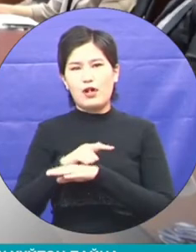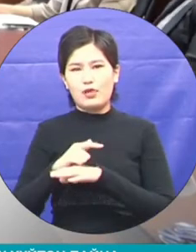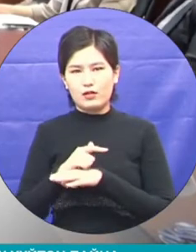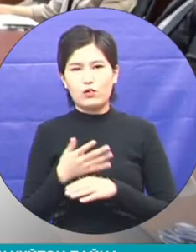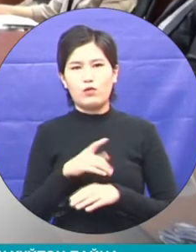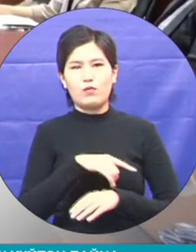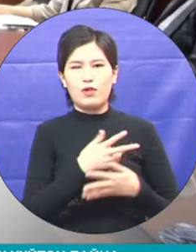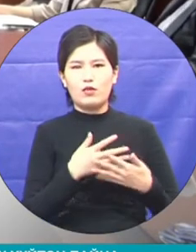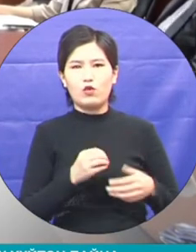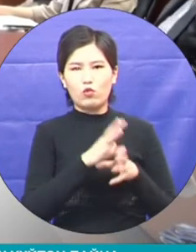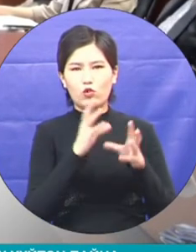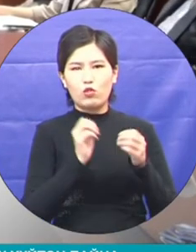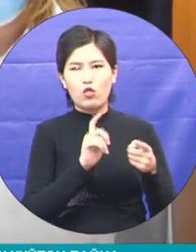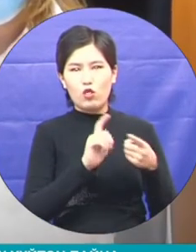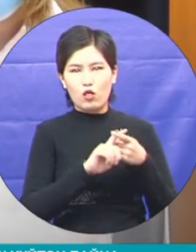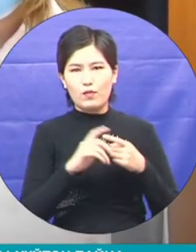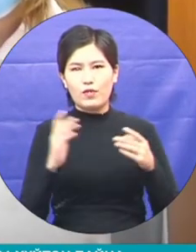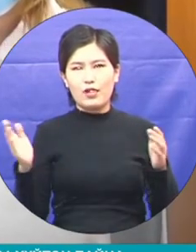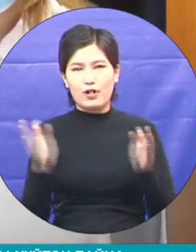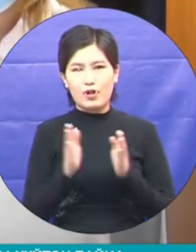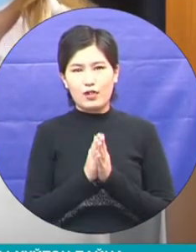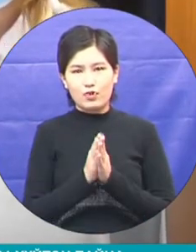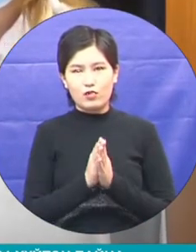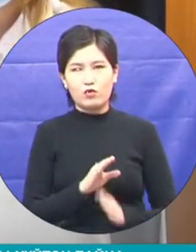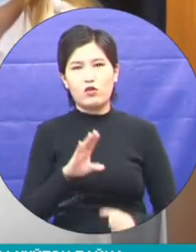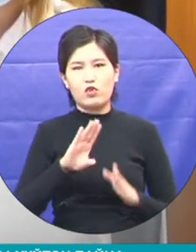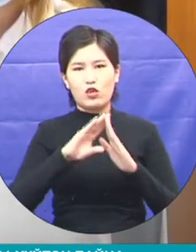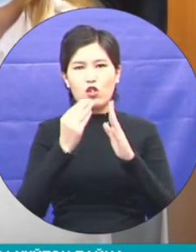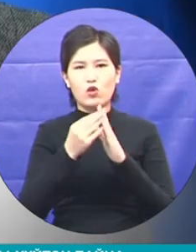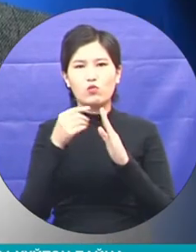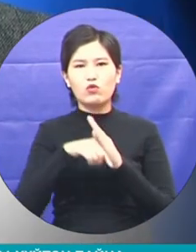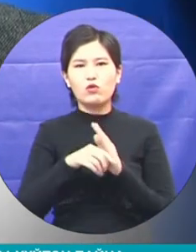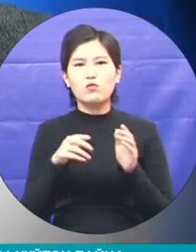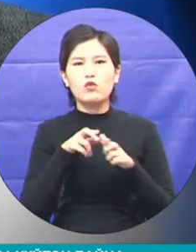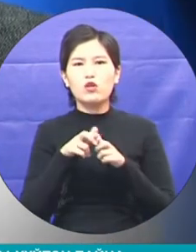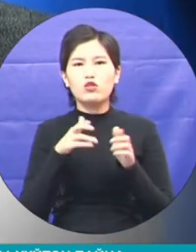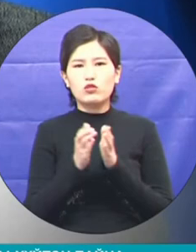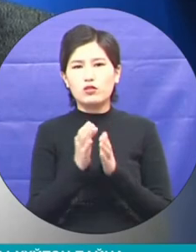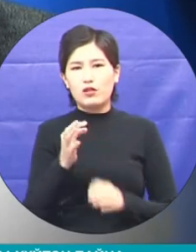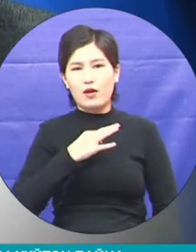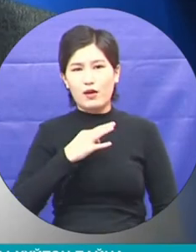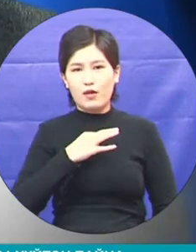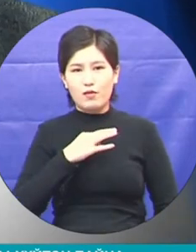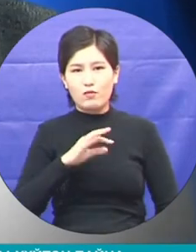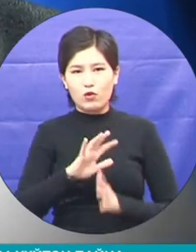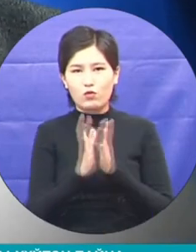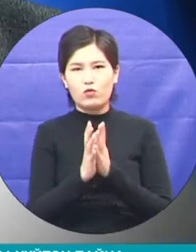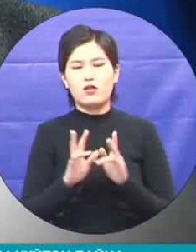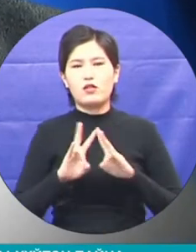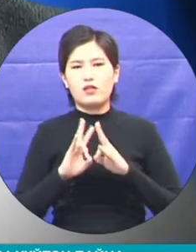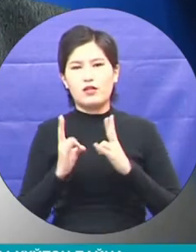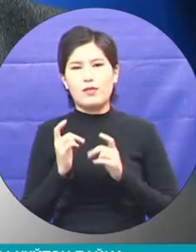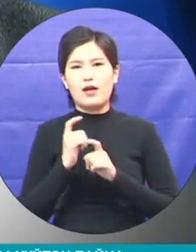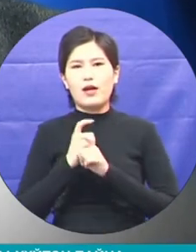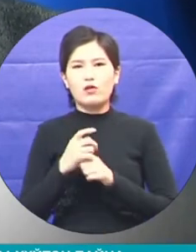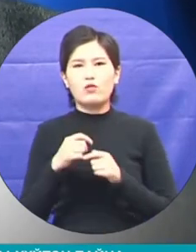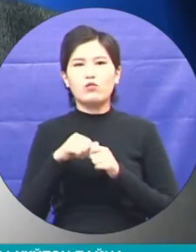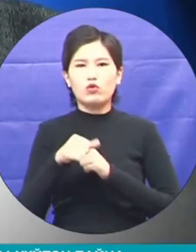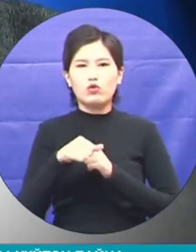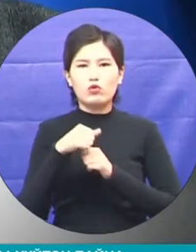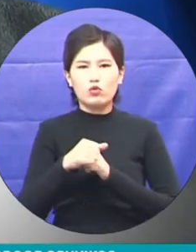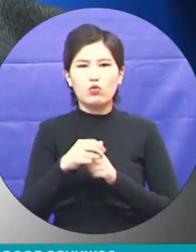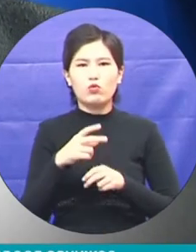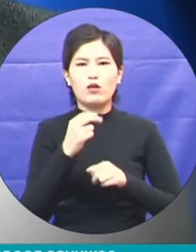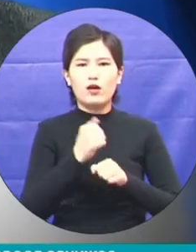бүтээгчдийн холбоотойгоо хамтраад энэ өрхийн бичил бизнес эрхэлж байгаа. Энэ чиг үүрэг бүхий нийгмийн халамжийн зорилтод бүлгийнхаа иргэдийн